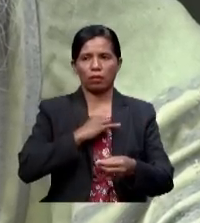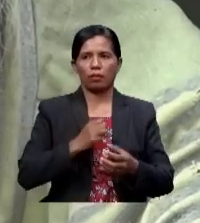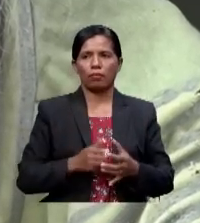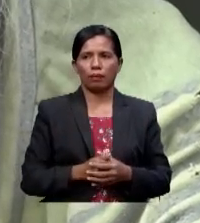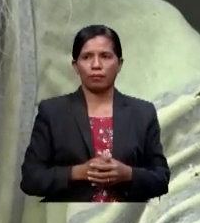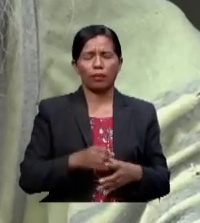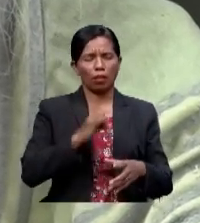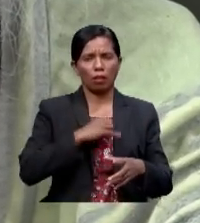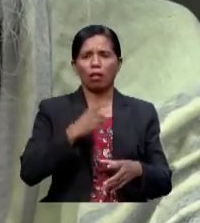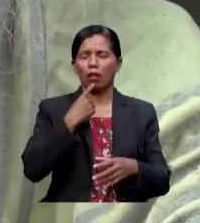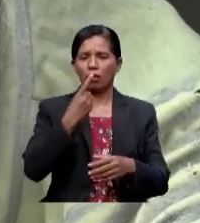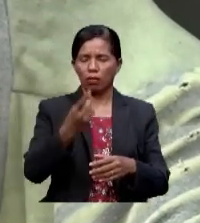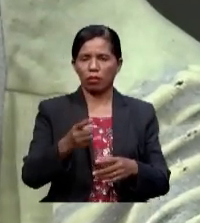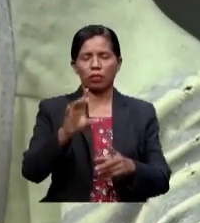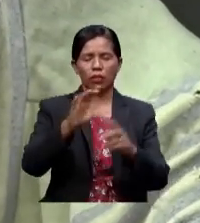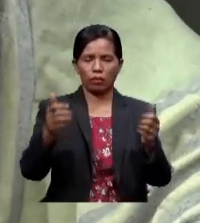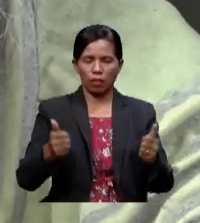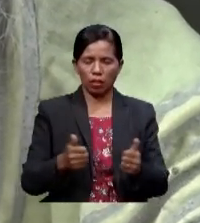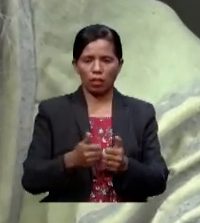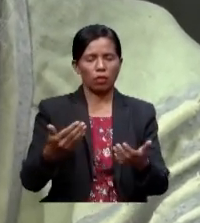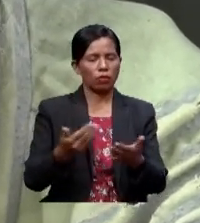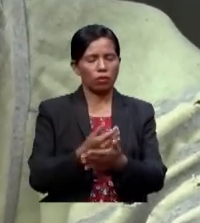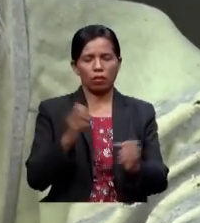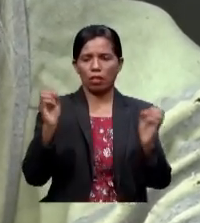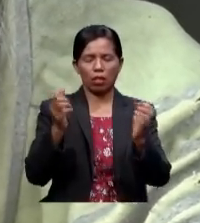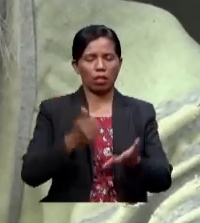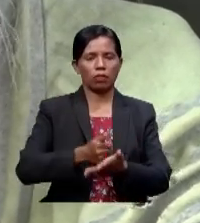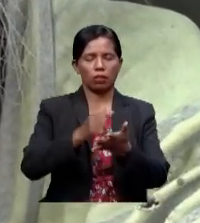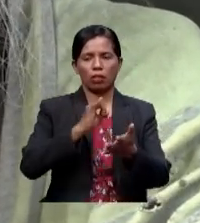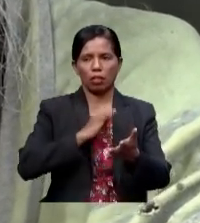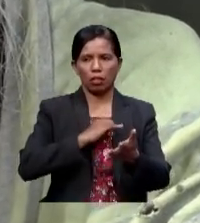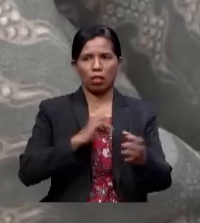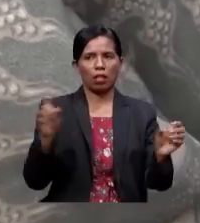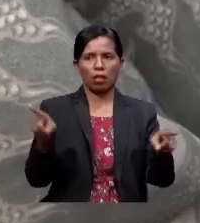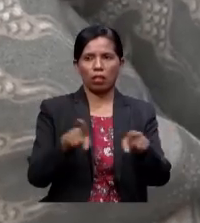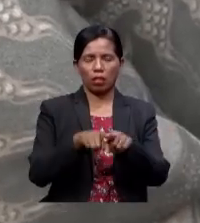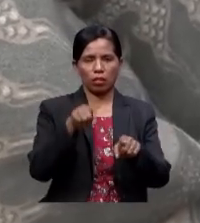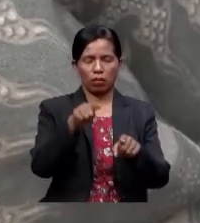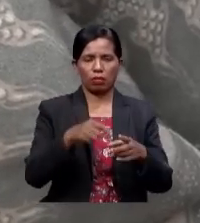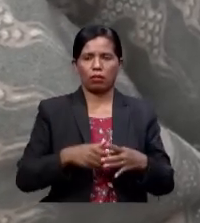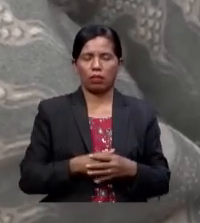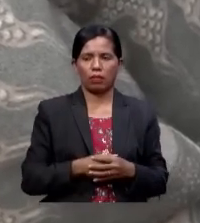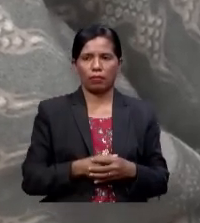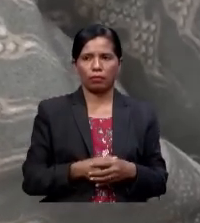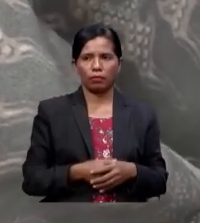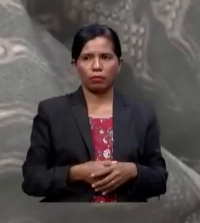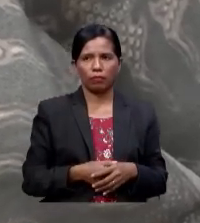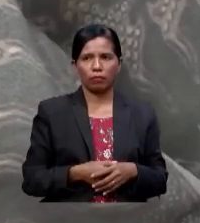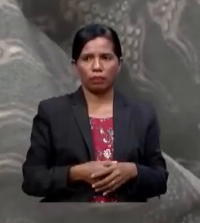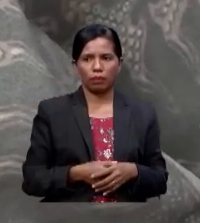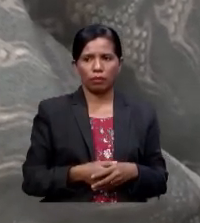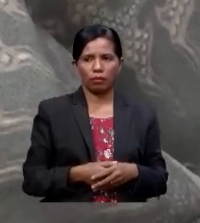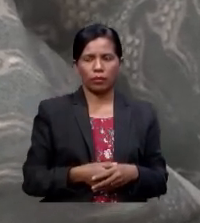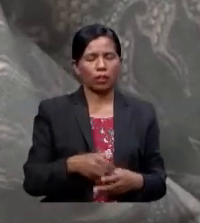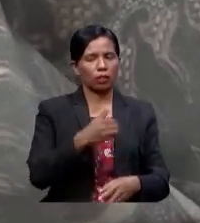Aku cete be, si telefon lah mai hari kau, lah ni sa oh ini, ni, ni si dok